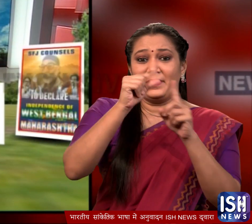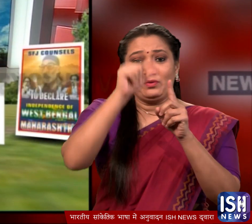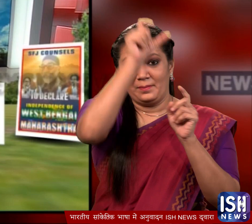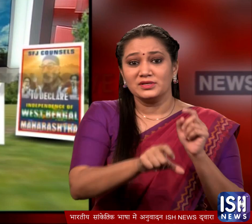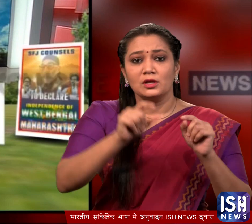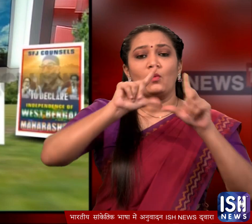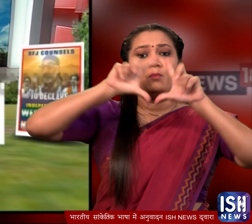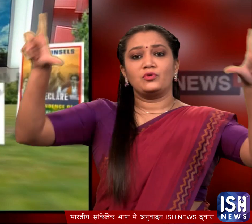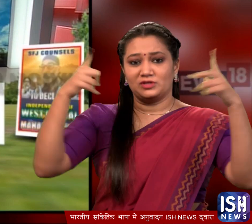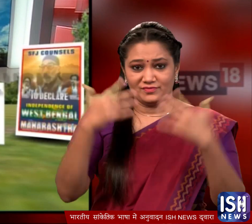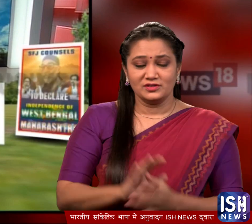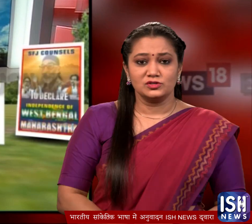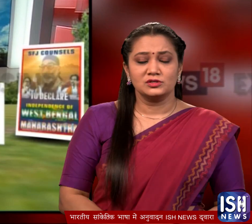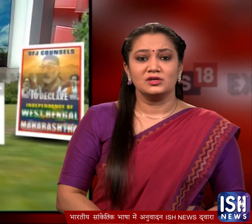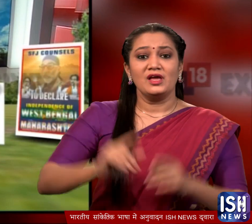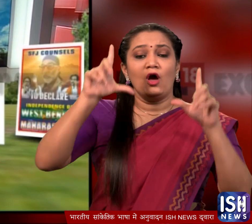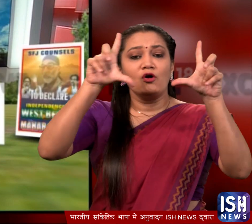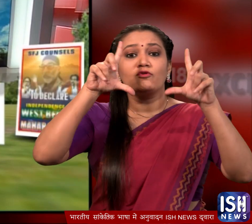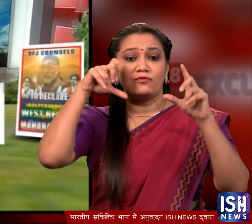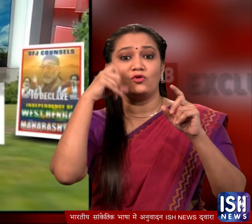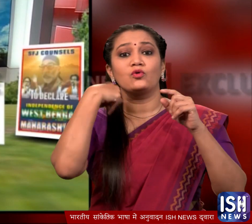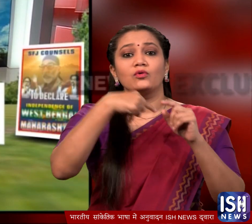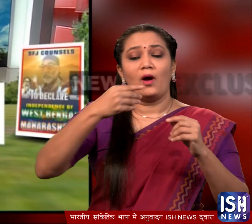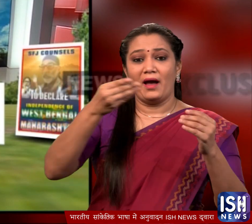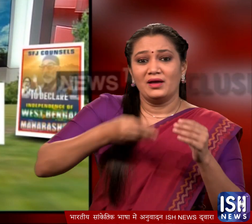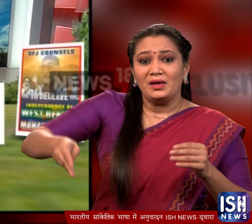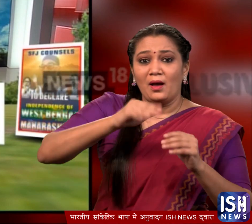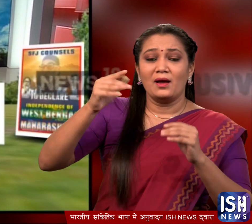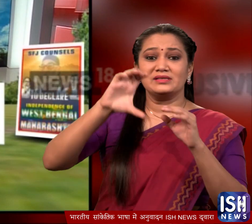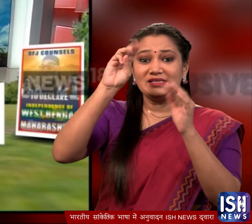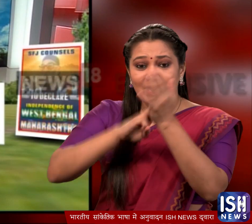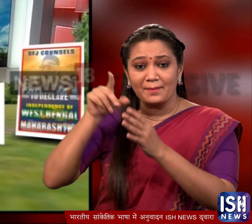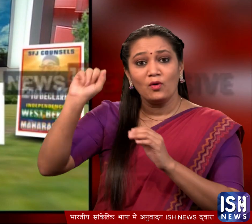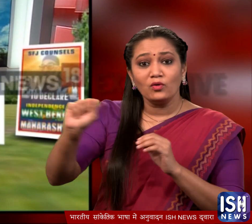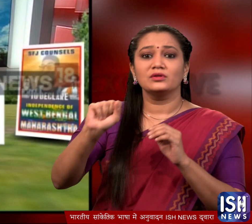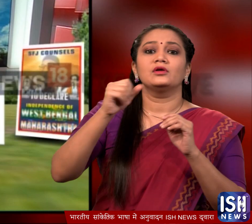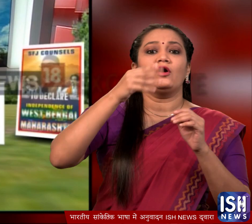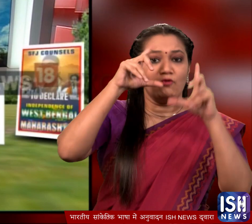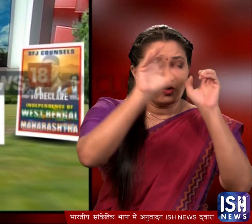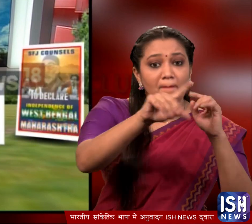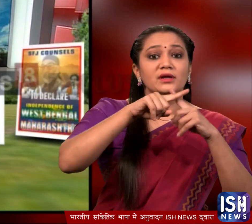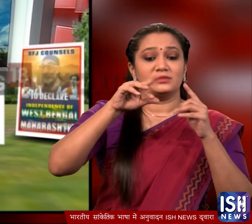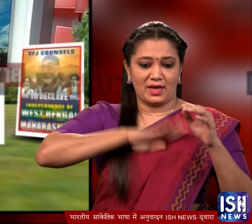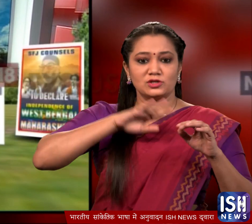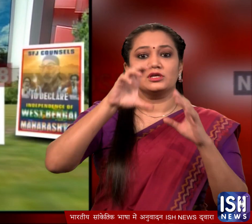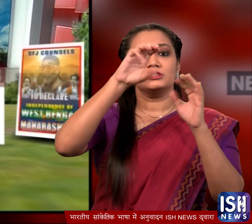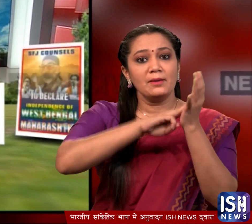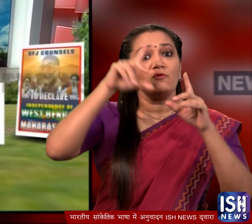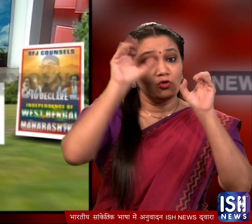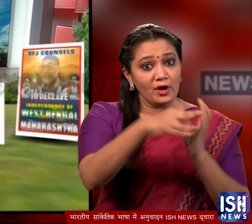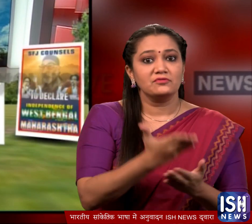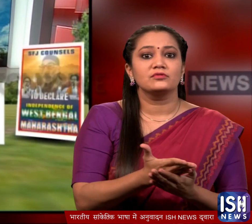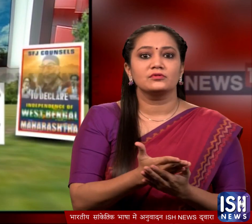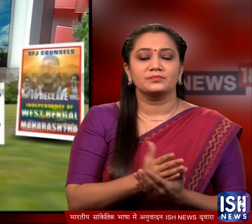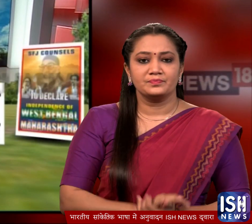पन्नू ने एक पोस्टर जारी किया, जिस पर पश्चिम बंगाल की मुख्यमंत्री ममता बनर्जी और महाराष्ट्र के मुख्यमंत्री उद्धव ठाकरे की तस्वीर छपी। यही